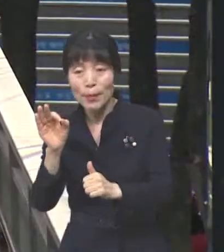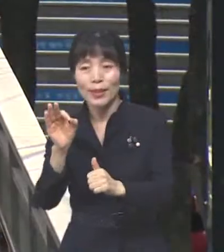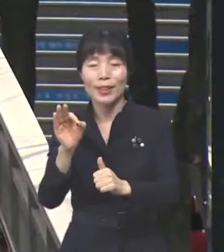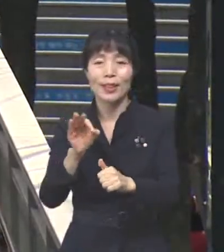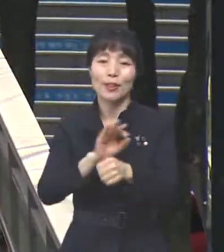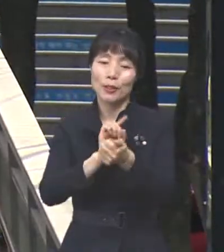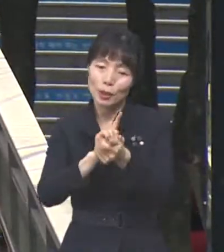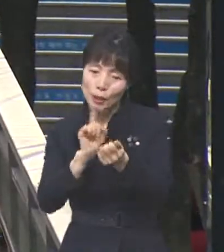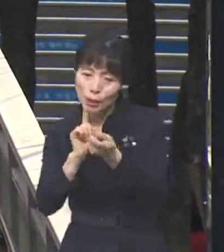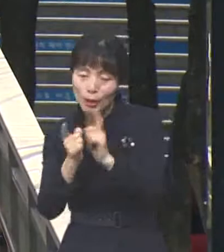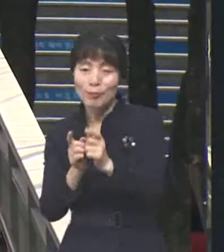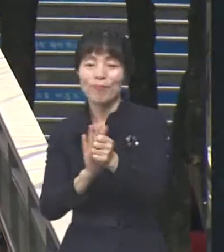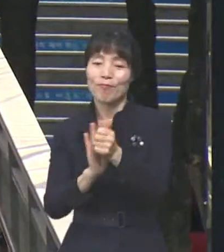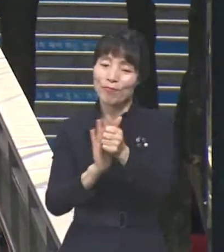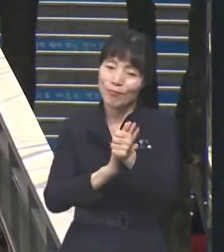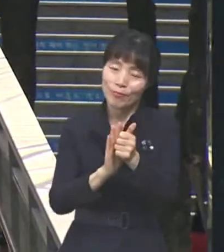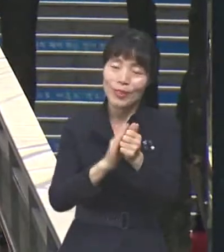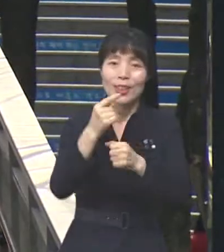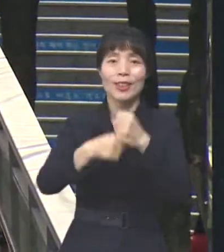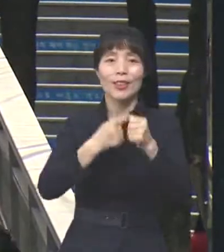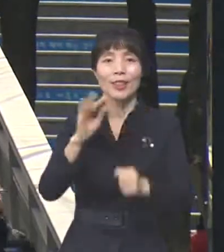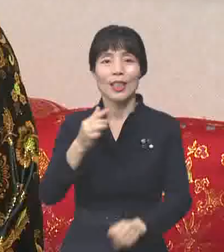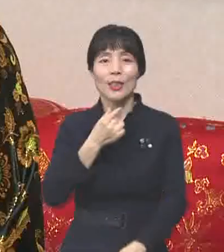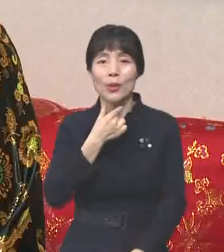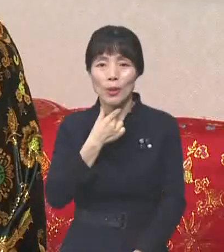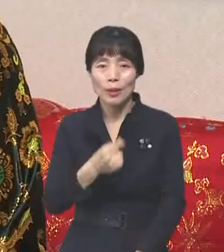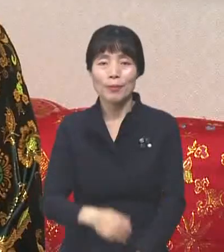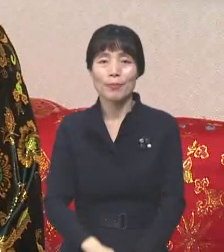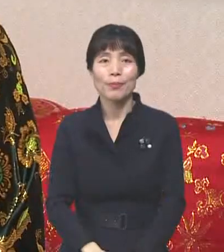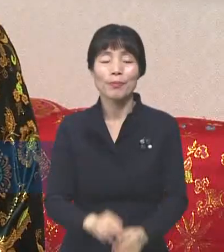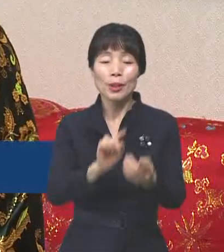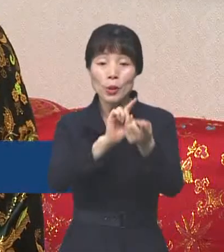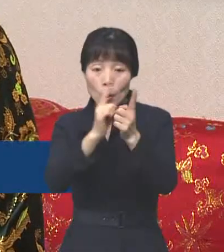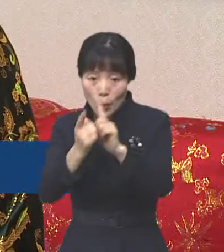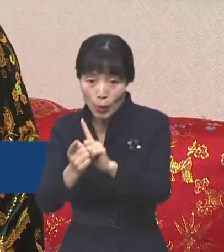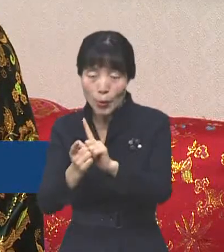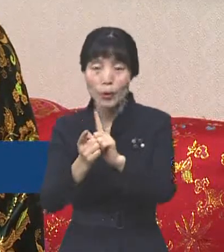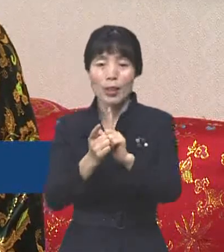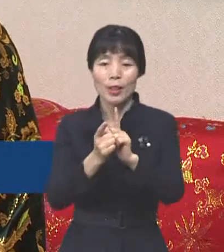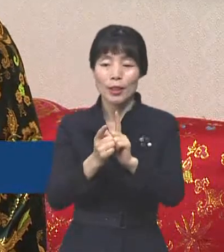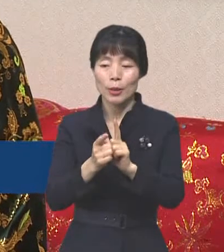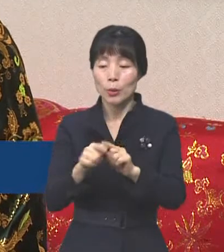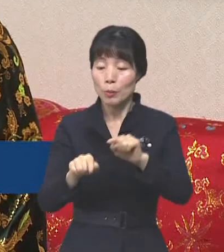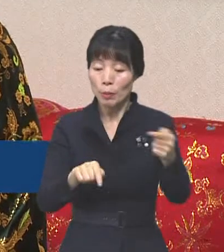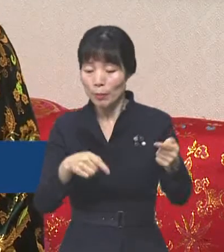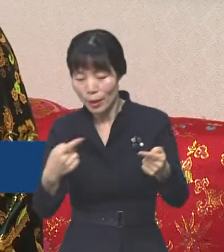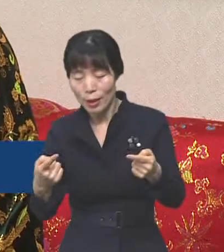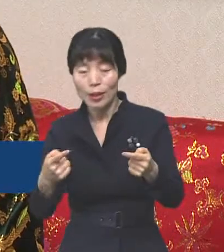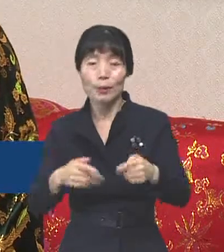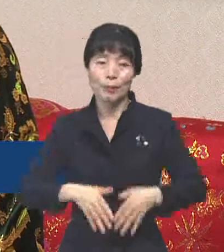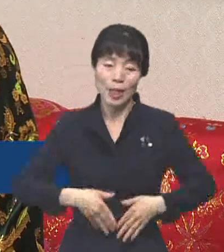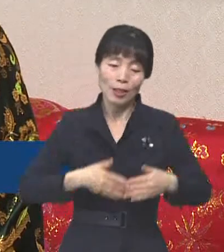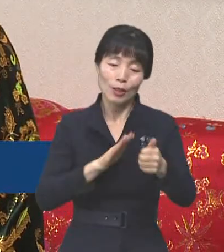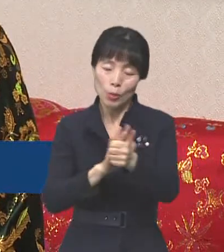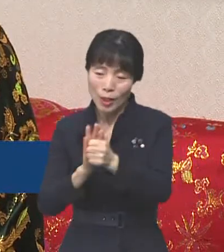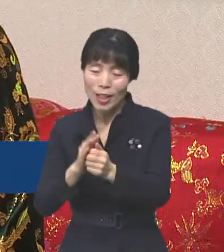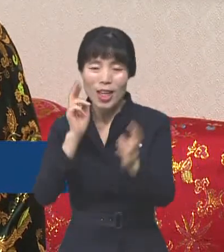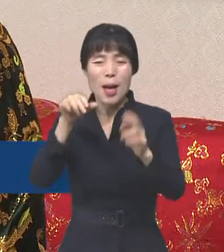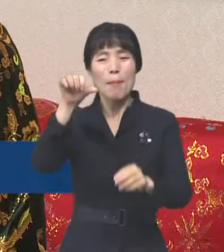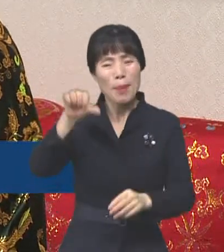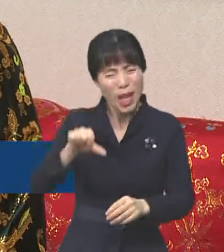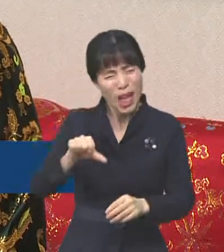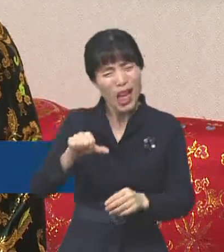해가 되길 바라는 염원도 덧붙였습니다. 그러니까 서로서로 옆에서 좀 따돌거려주고 뭐 회사 떨어졌다고